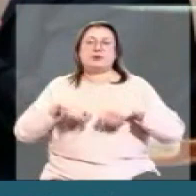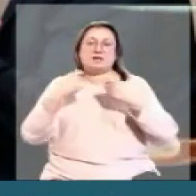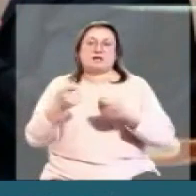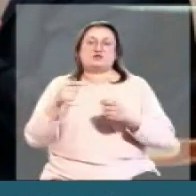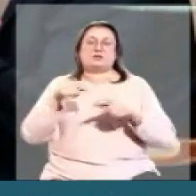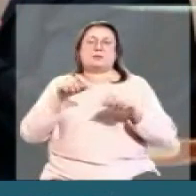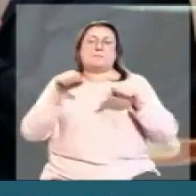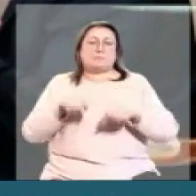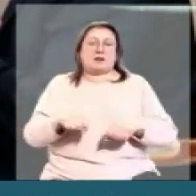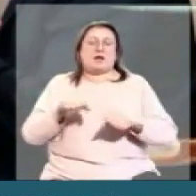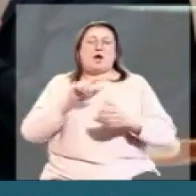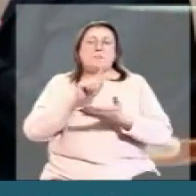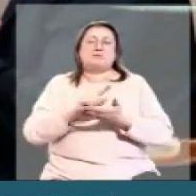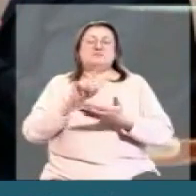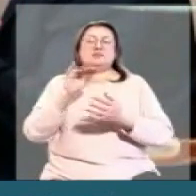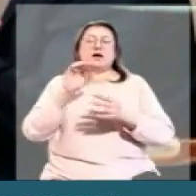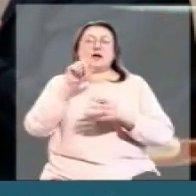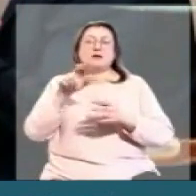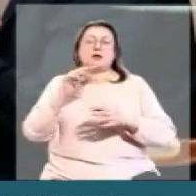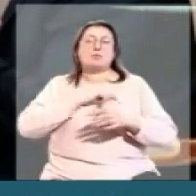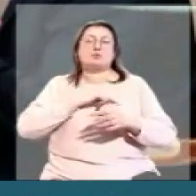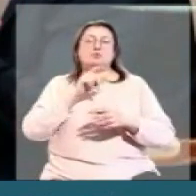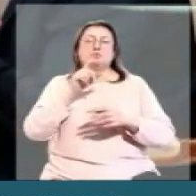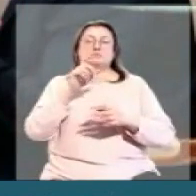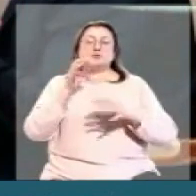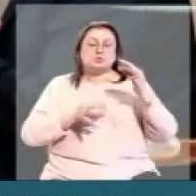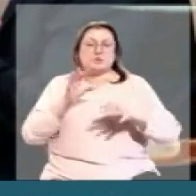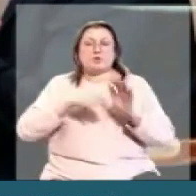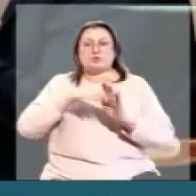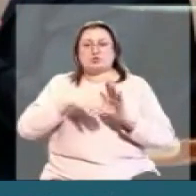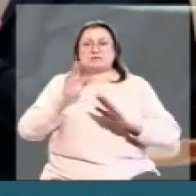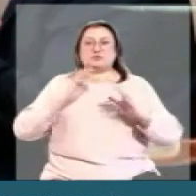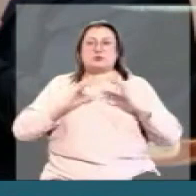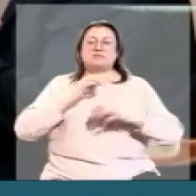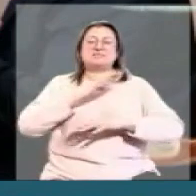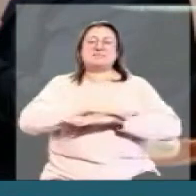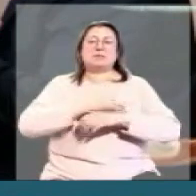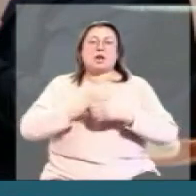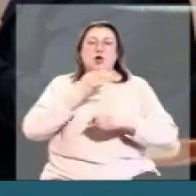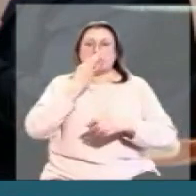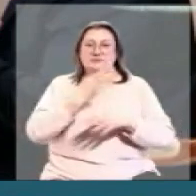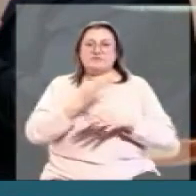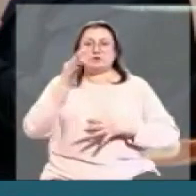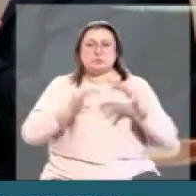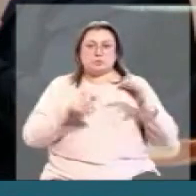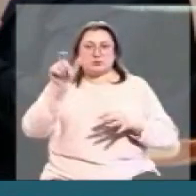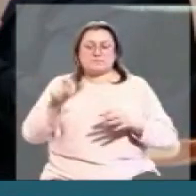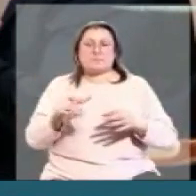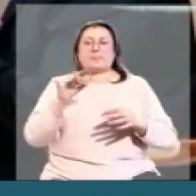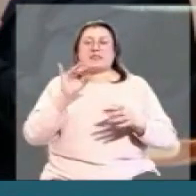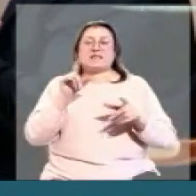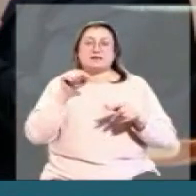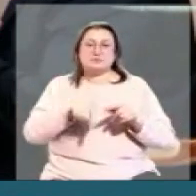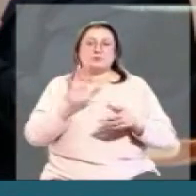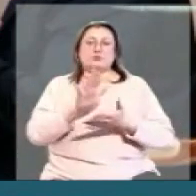его компетенцию всех кадровых вопросов судов, а также по совершенствованию института дисциплинарной ответственности судей. Наряду с этим